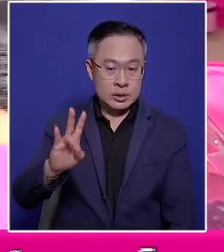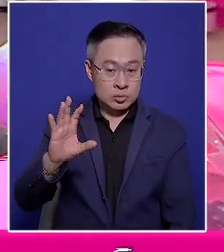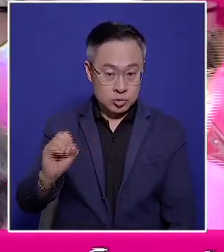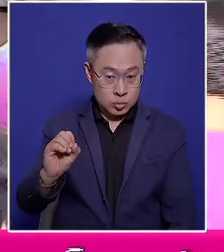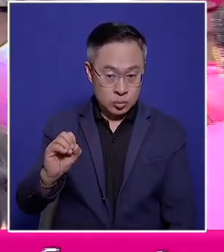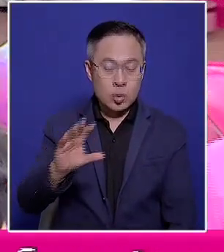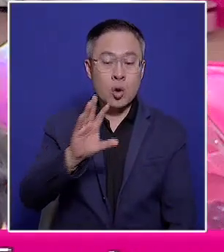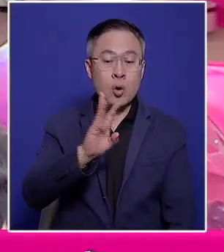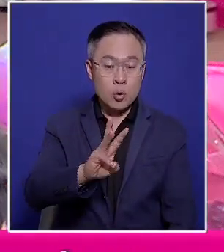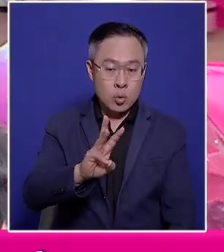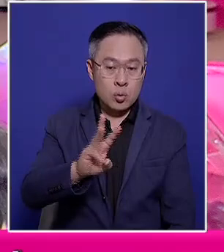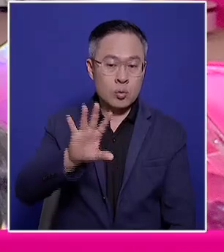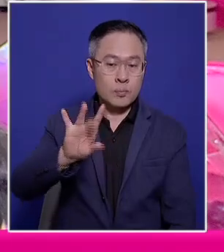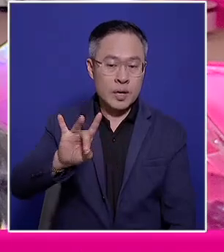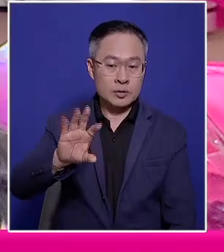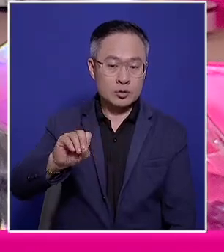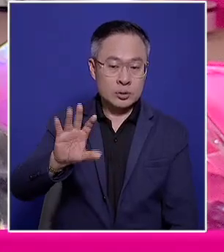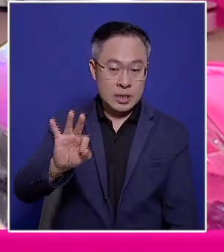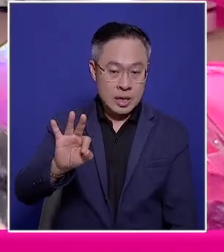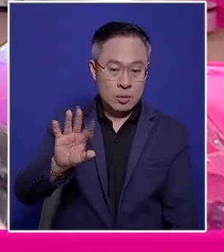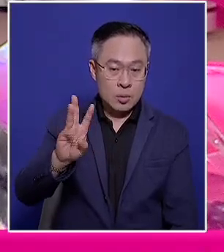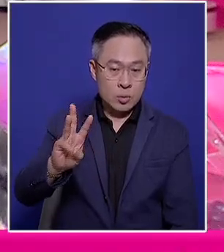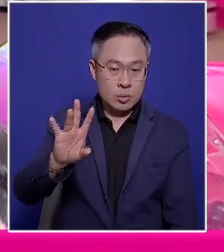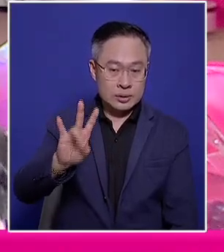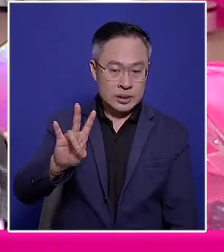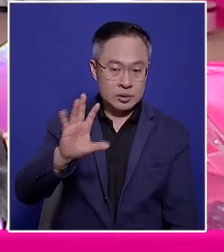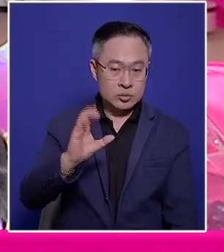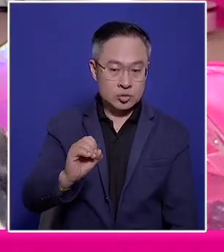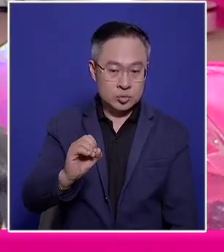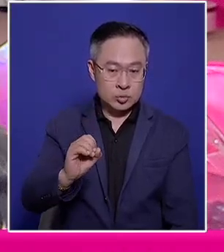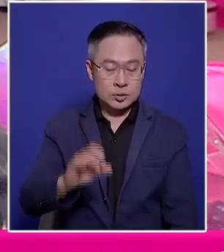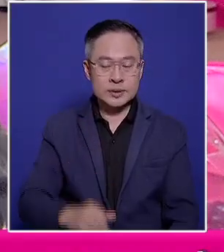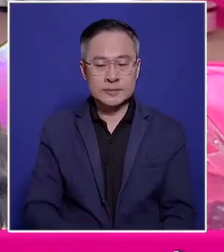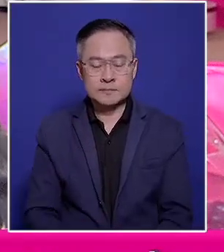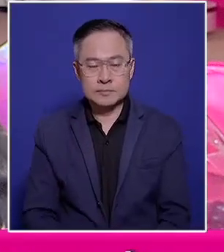0 6 8 0 9 6 7 0